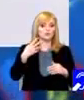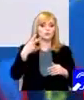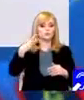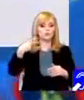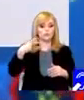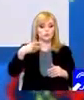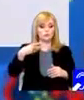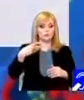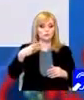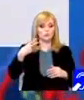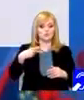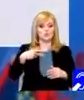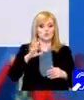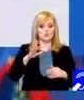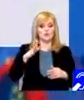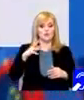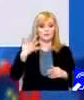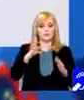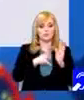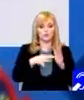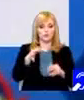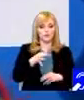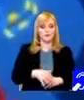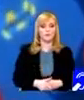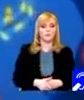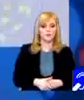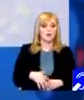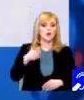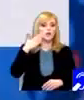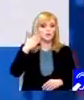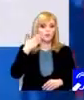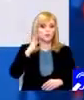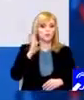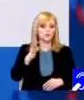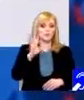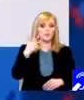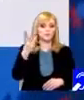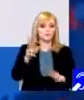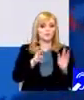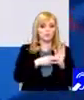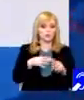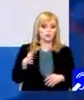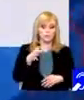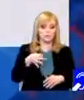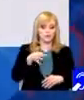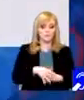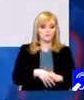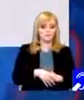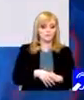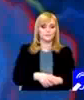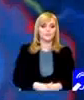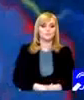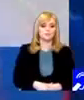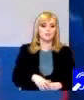bani. Astfel, un euro va fi cotat la 20 de lei și 49 de bani. Leul românesc va valora 4 lei și 39 de bani, cu un